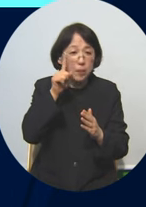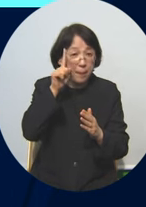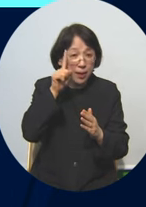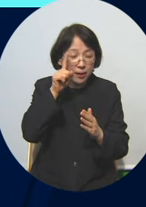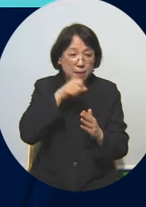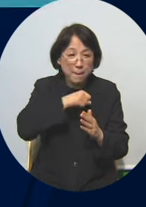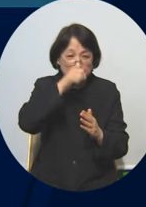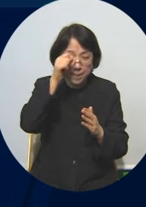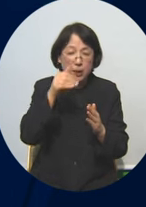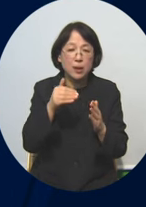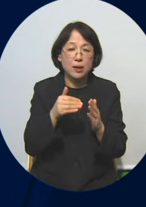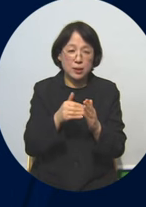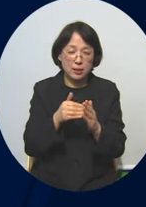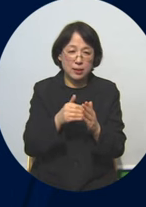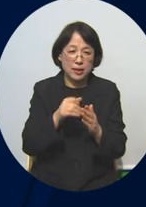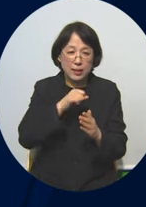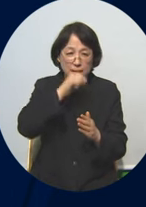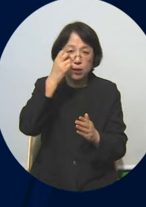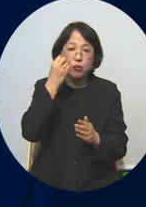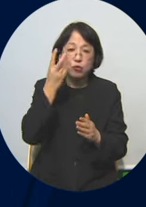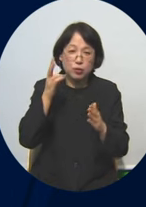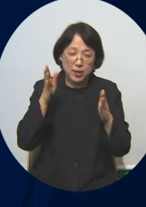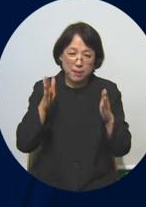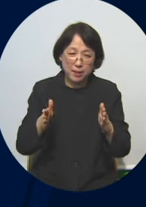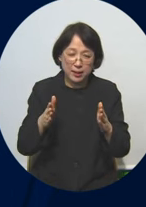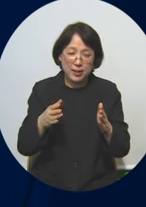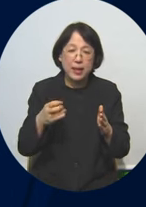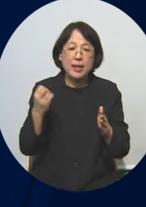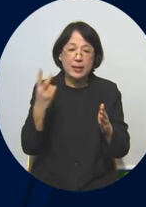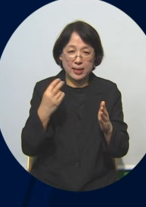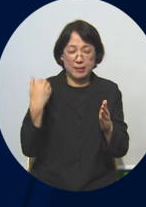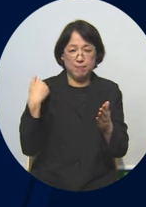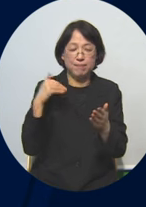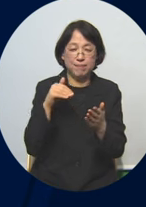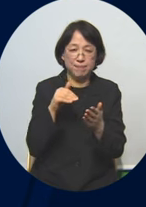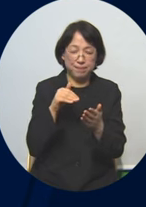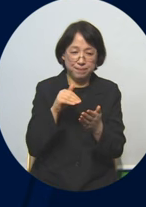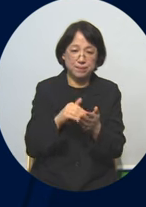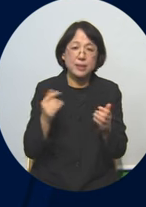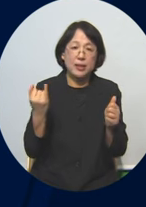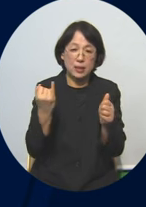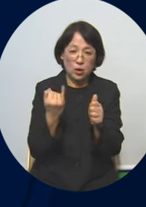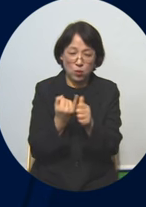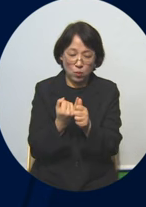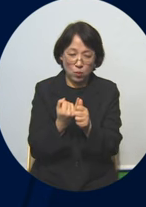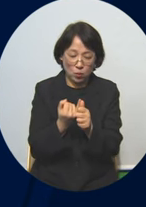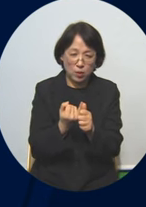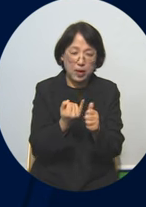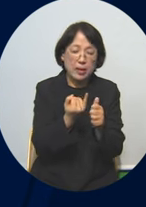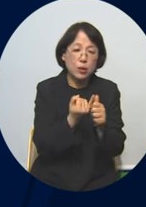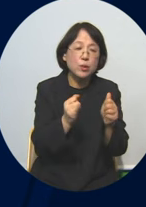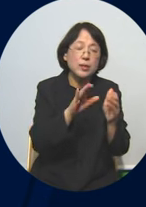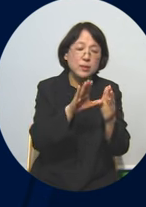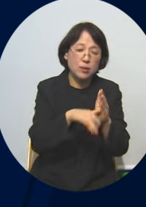당첨됐습니다. 당첨된 지 두 달 만에 재결합했는데 이혼한 뒤에도 함께 살며 실질적인 부부관계를 유지한